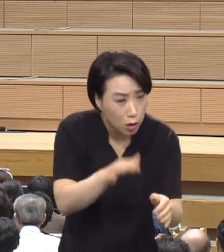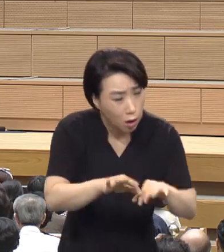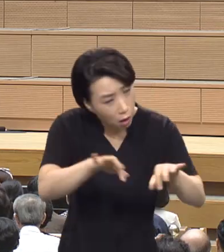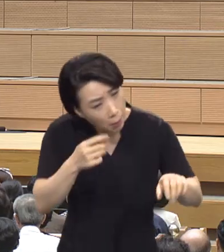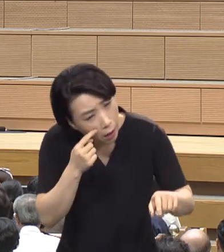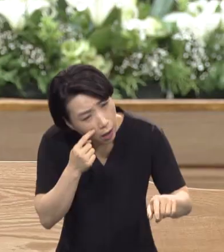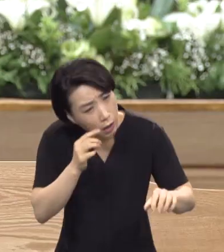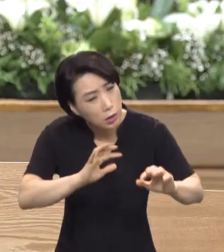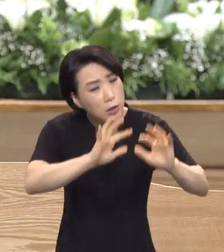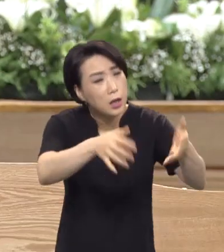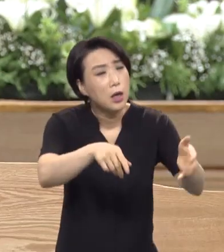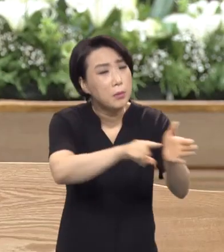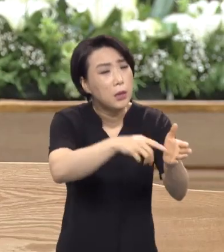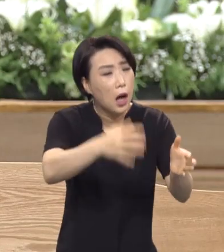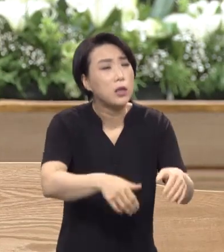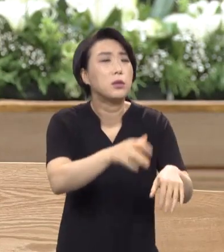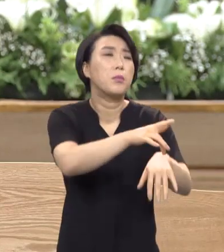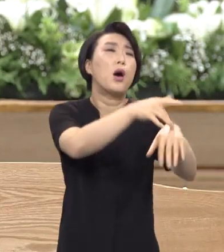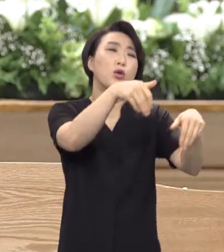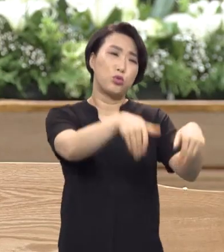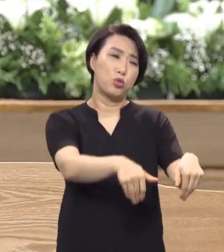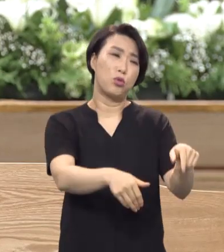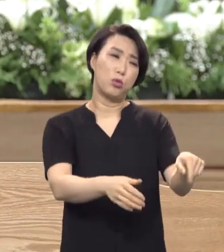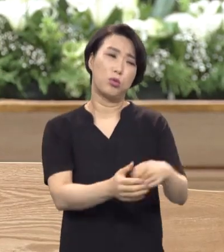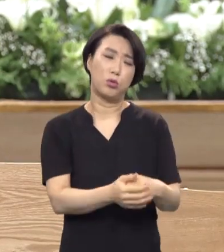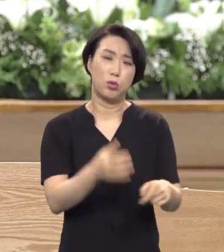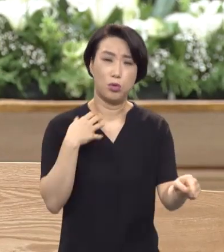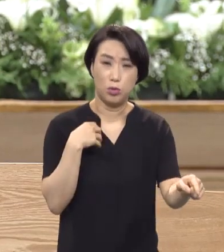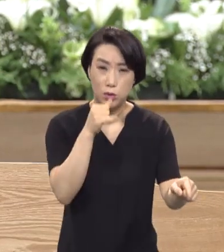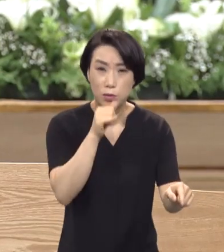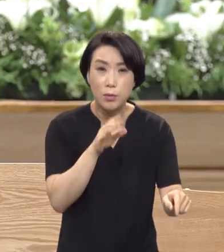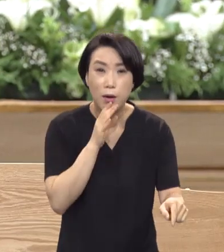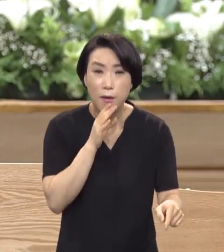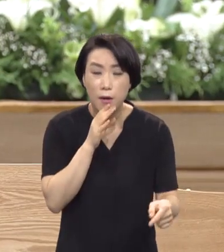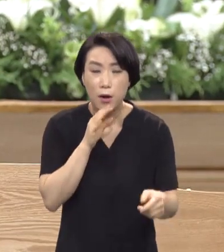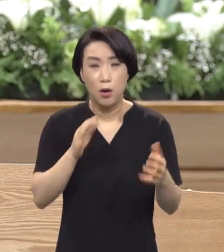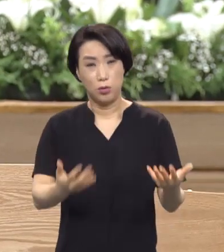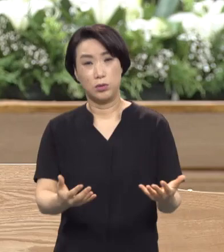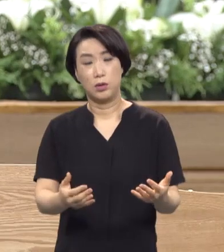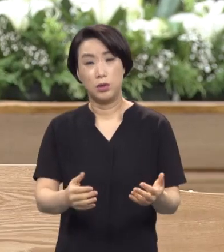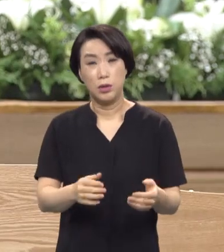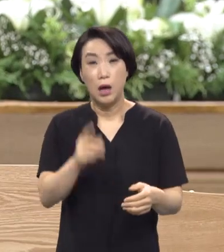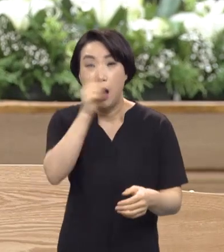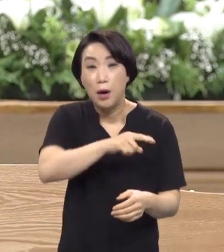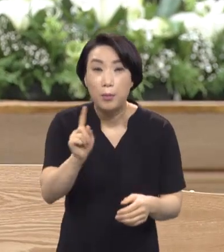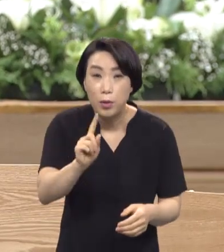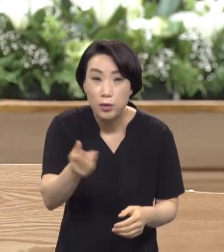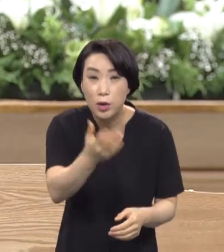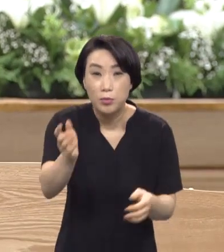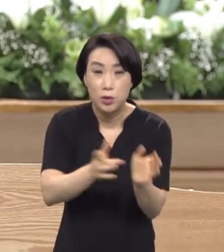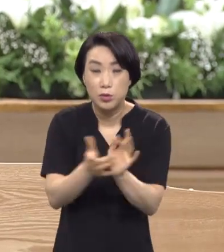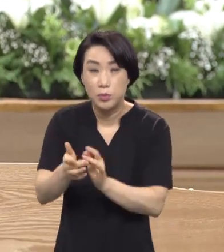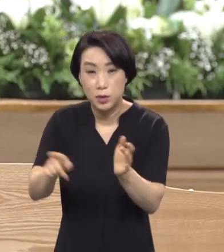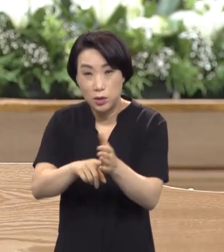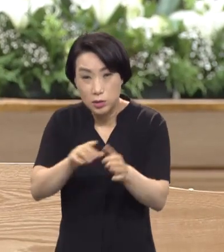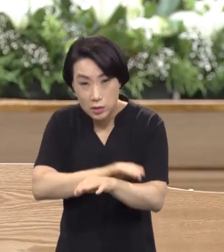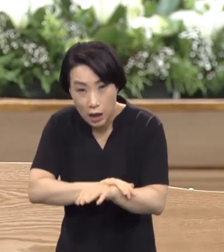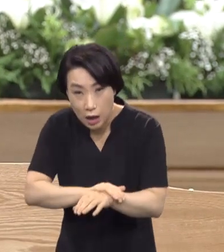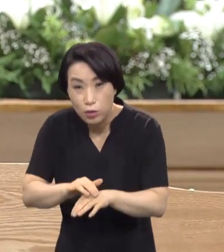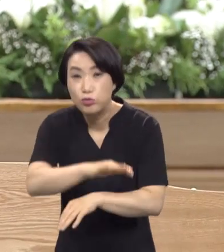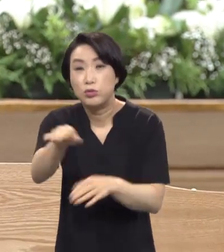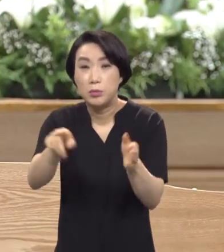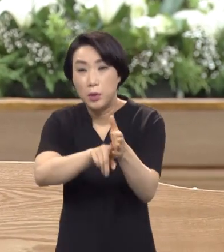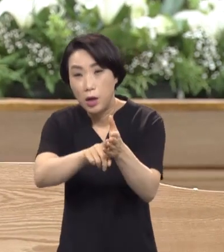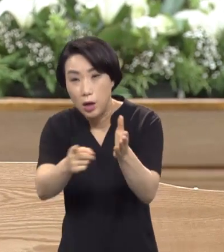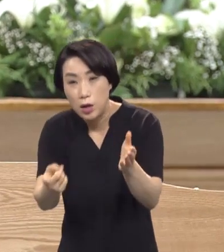앞제비, 마귀의 앞제비. 제일 악한 일이 뭡니까? 예수 잘 믿는 사람, 믿음에서 떠나기면 더 지옥 뿌리는 거